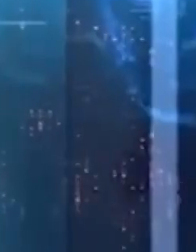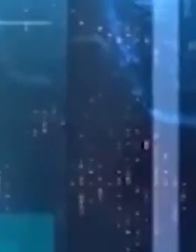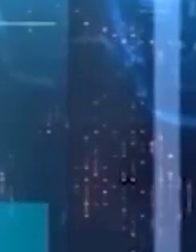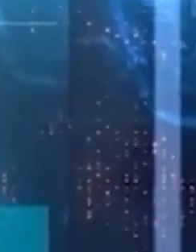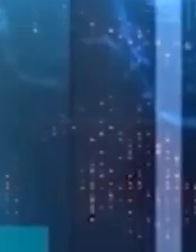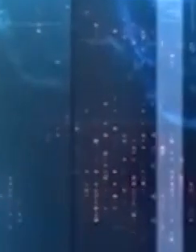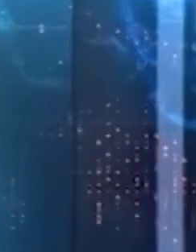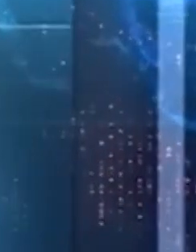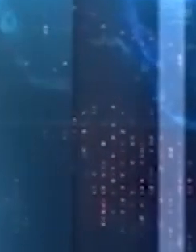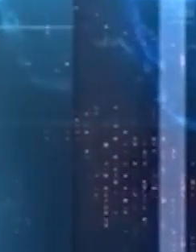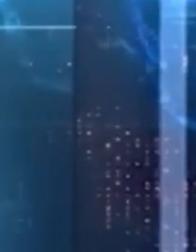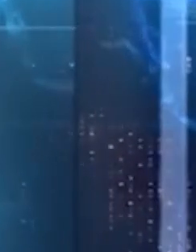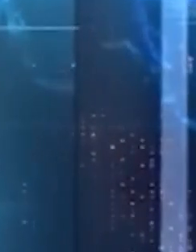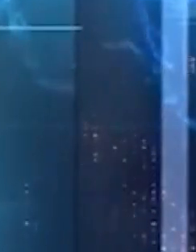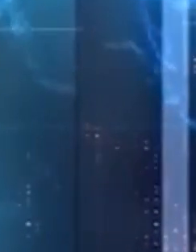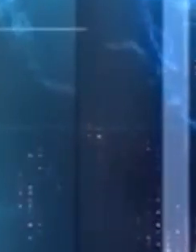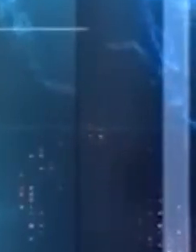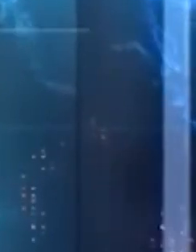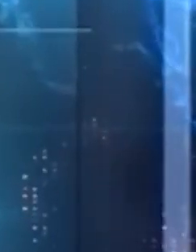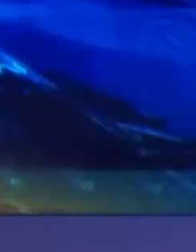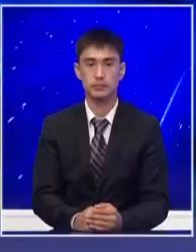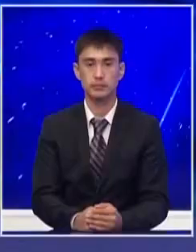Жетсу, Алматинская область.